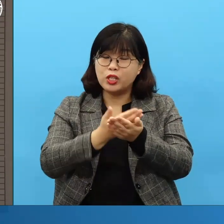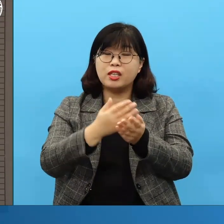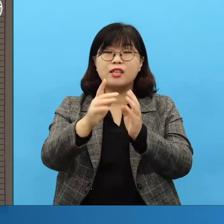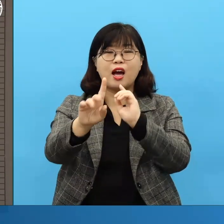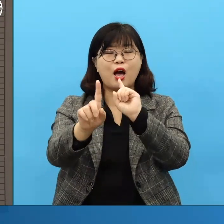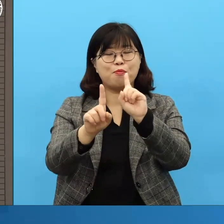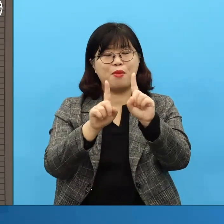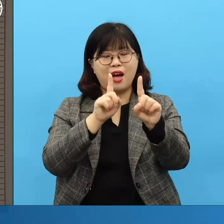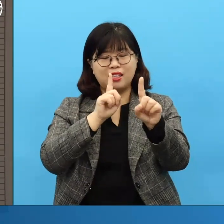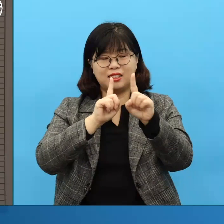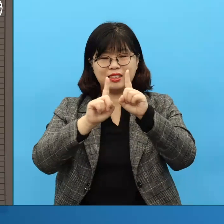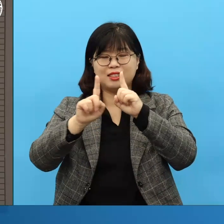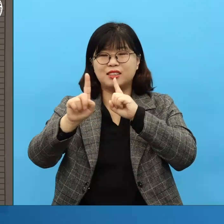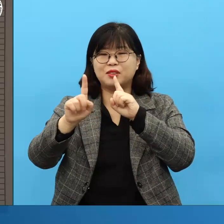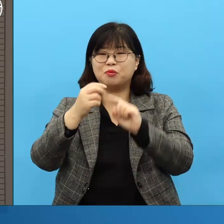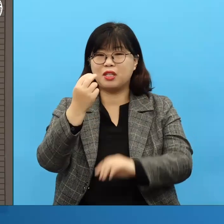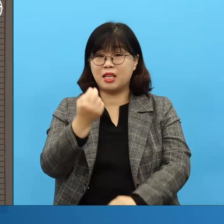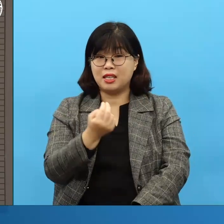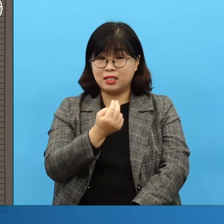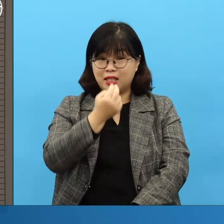아름답고 귀한 말씀